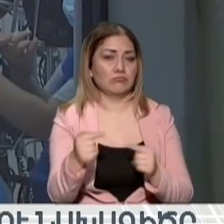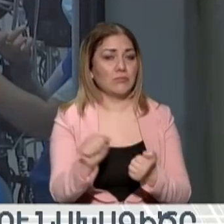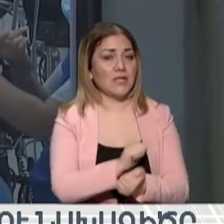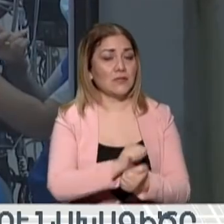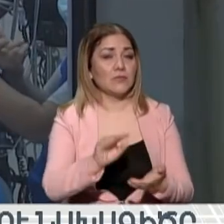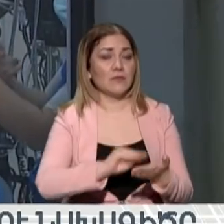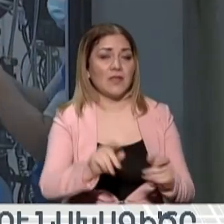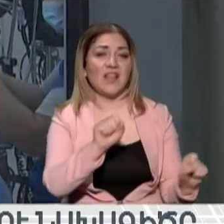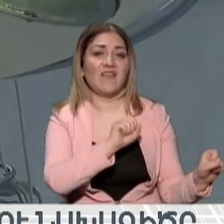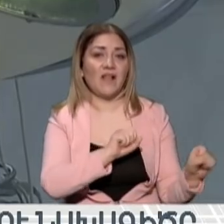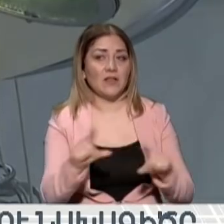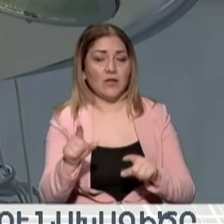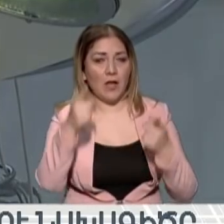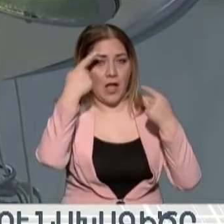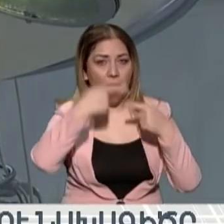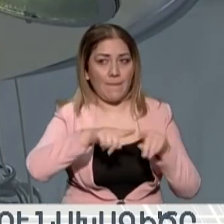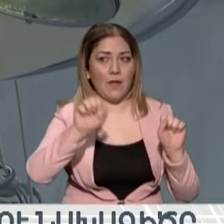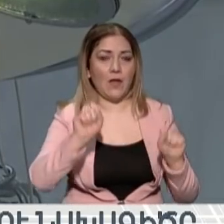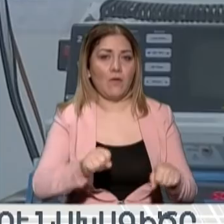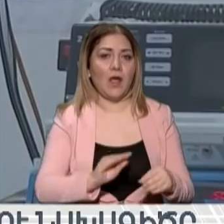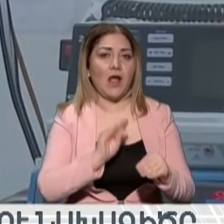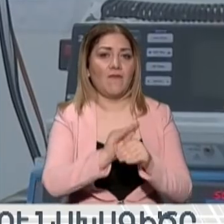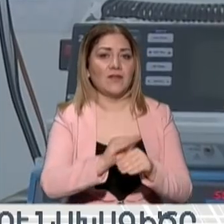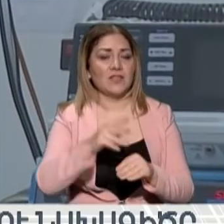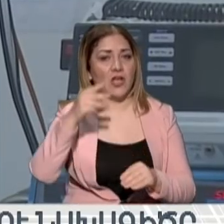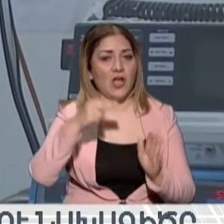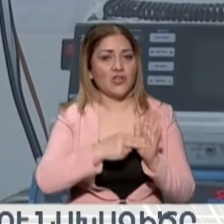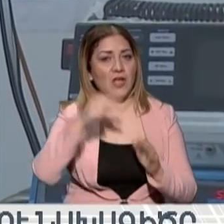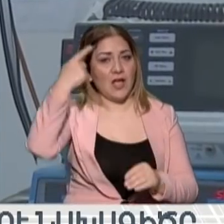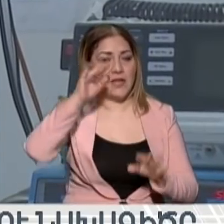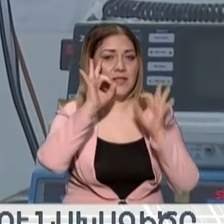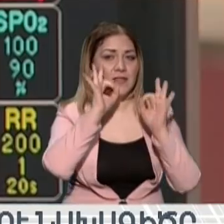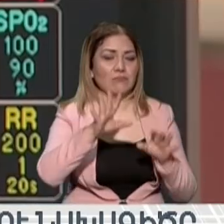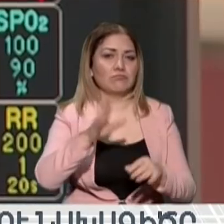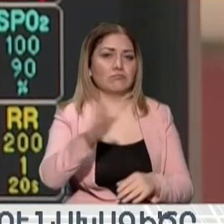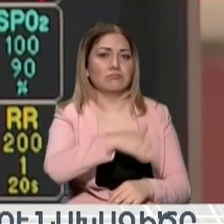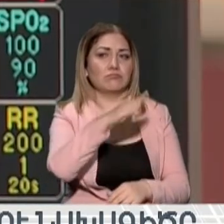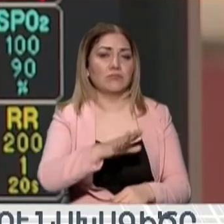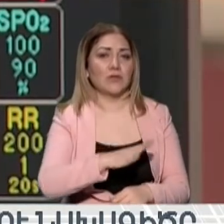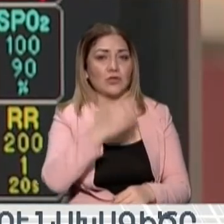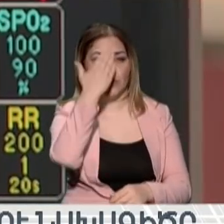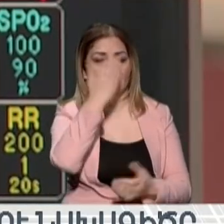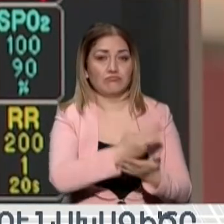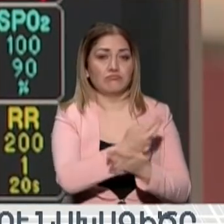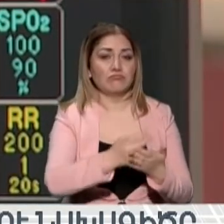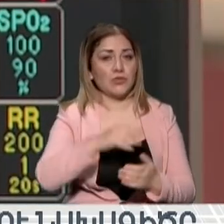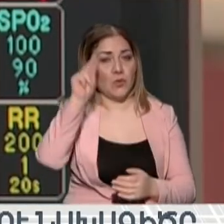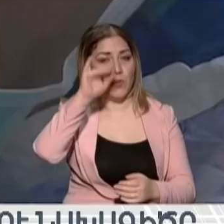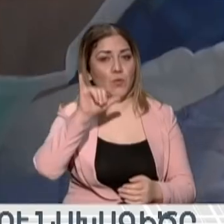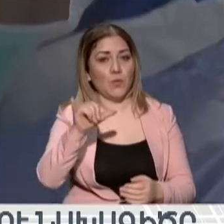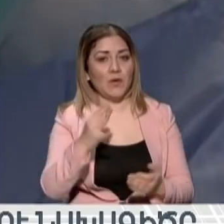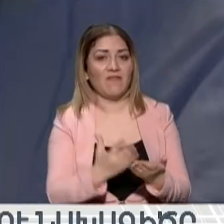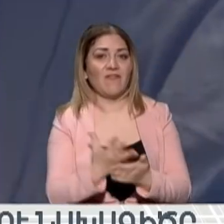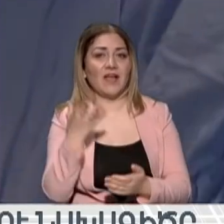փաստաթղթի, հիվանդանոցներն ու բուհերը կարող են զրկվել ավելացված արժեքի հարկի արտոնությունից։ Բնակչությունը մտահոգվեց, ուսման վարձը,